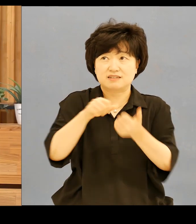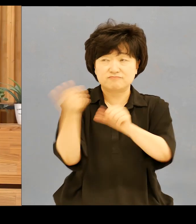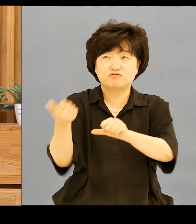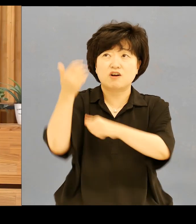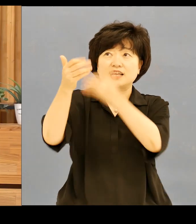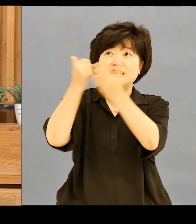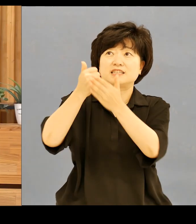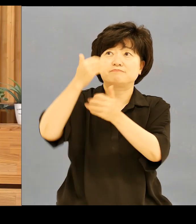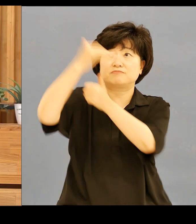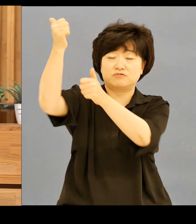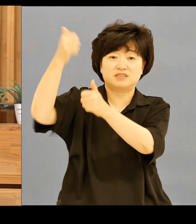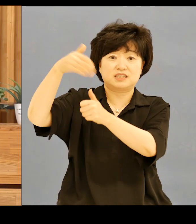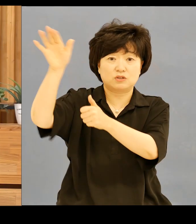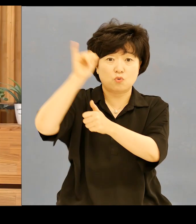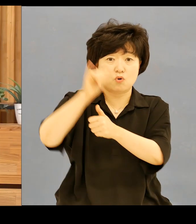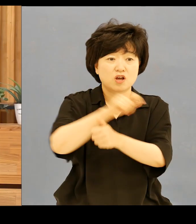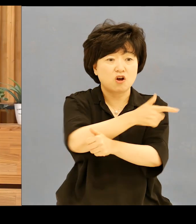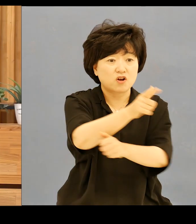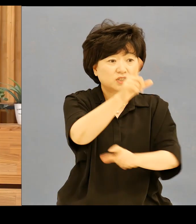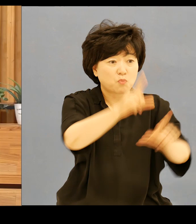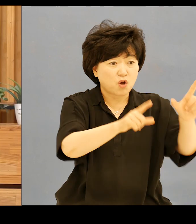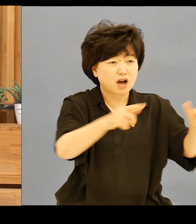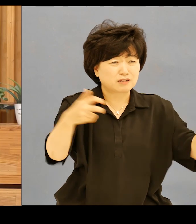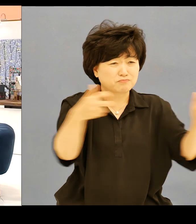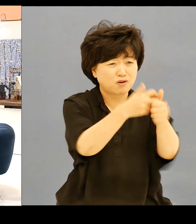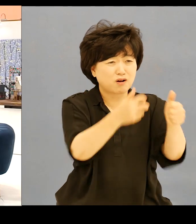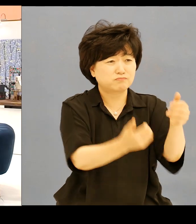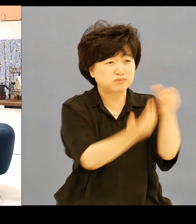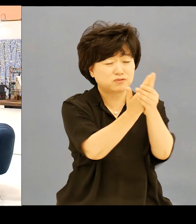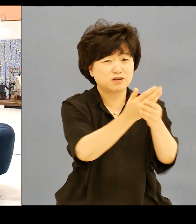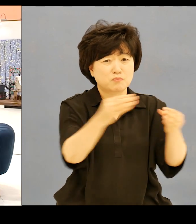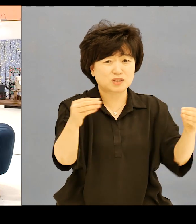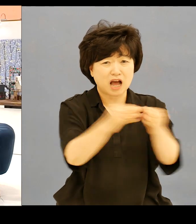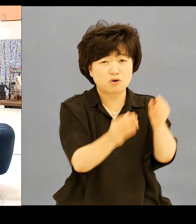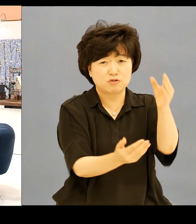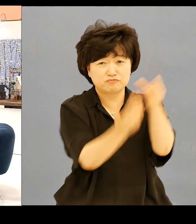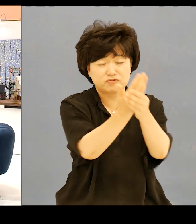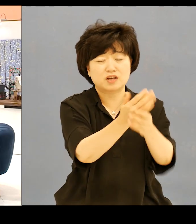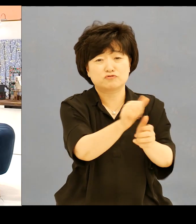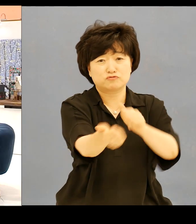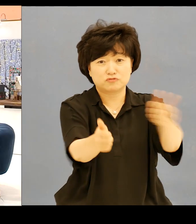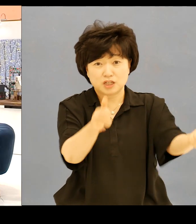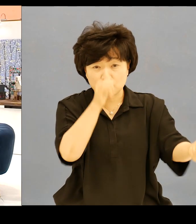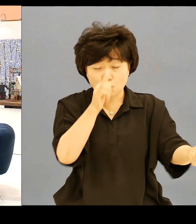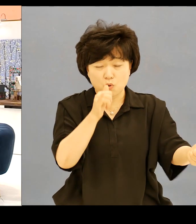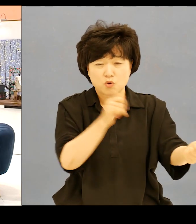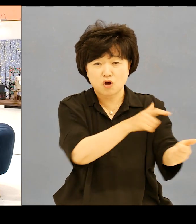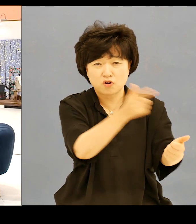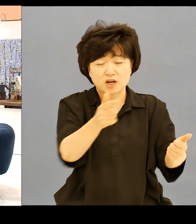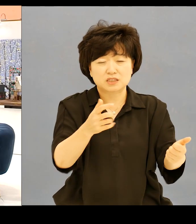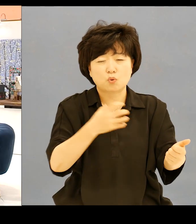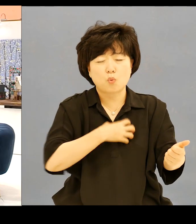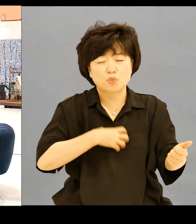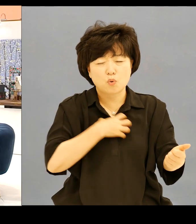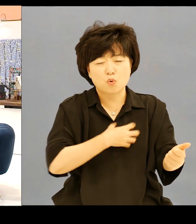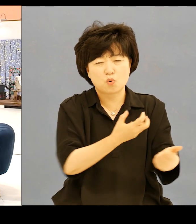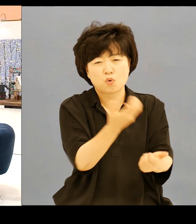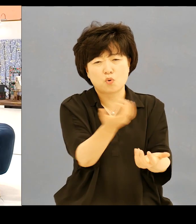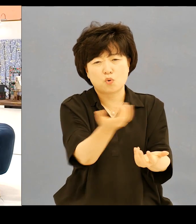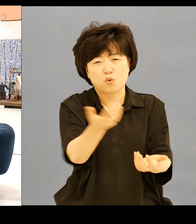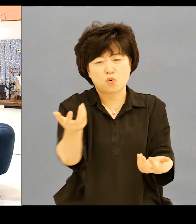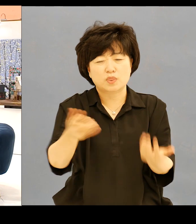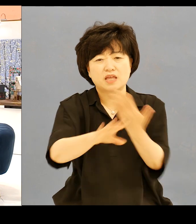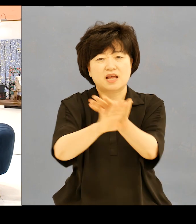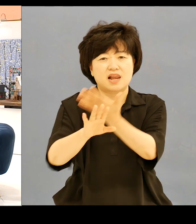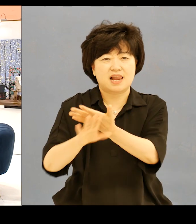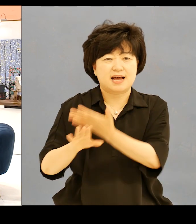사람도 있고 또 여러 가지 이유로 죽음을 맞이할 수도 있어요. 또 여러 가지 이유로 고통을 받게 되는데 형식만 좀 다를 것